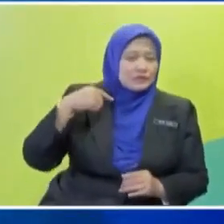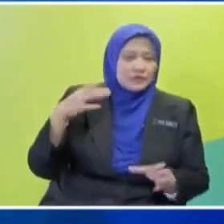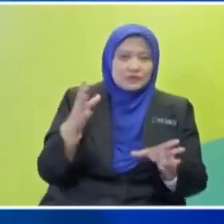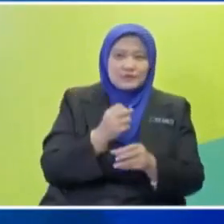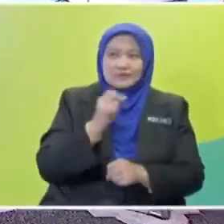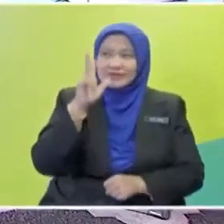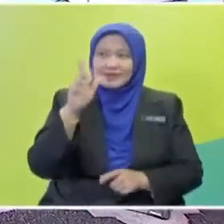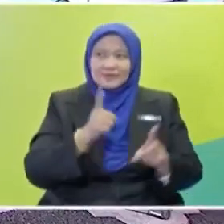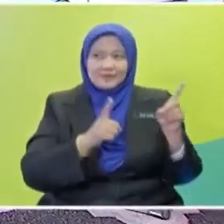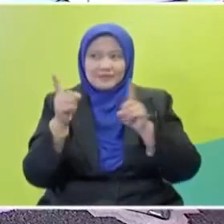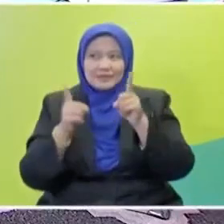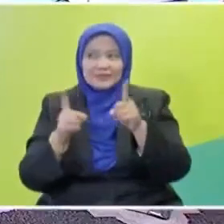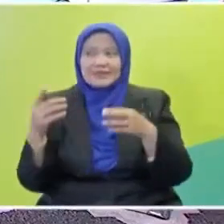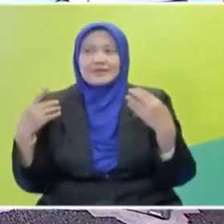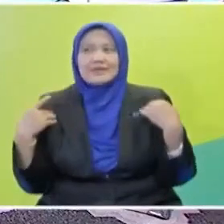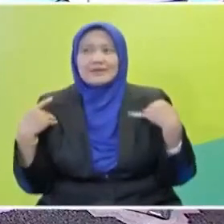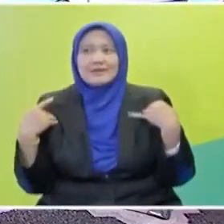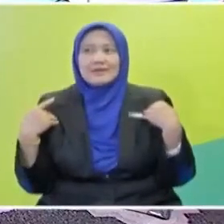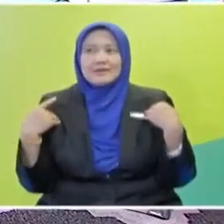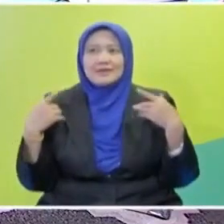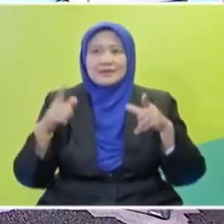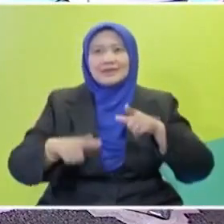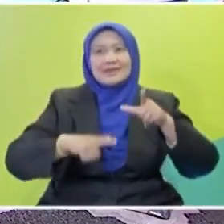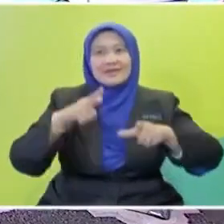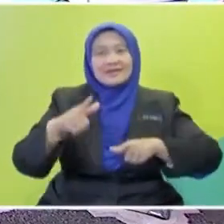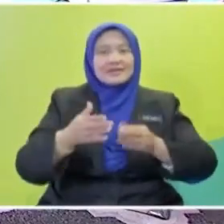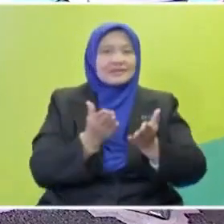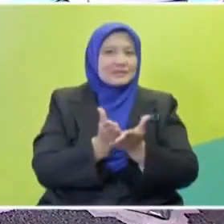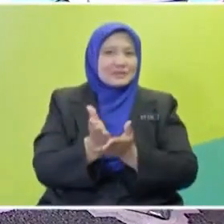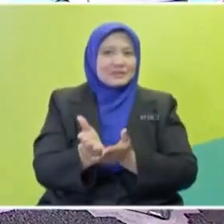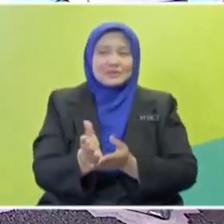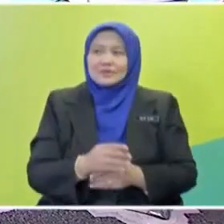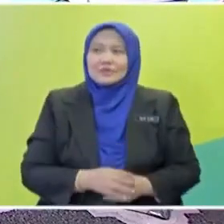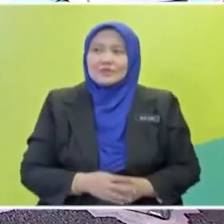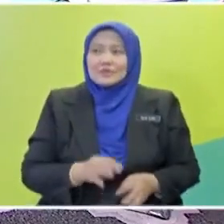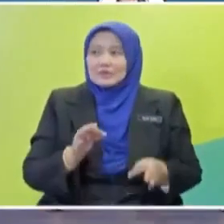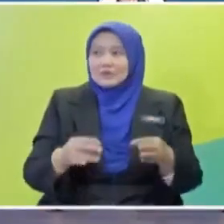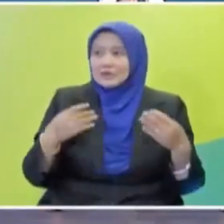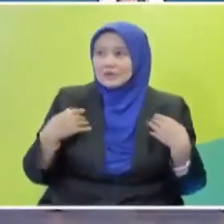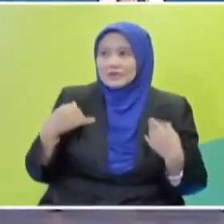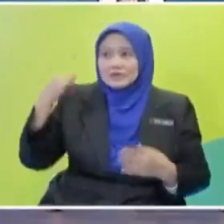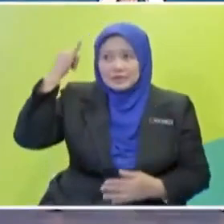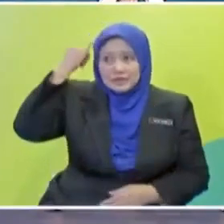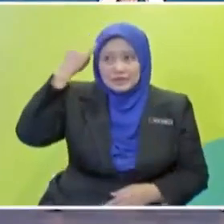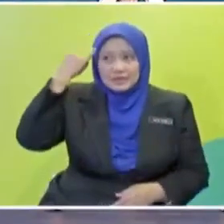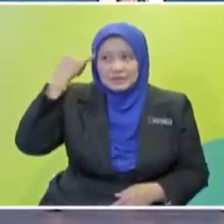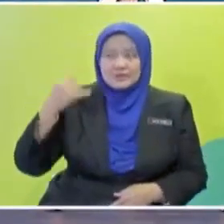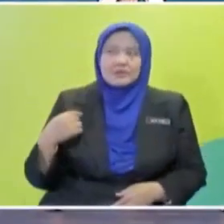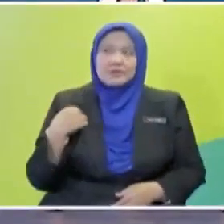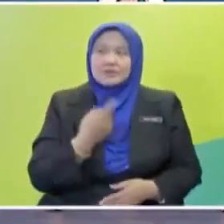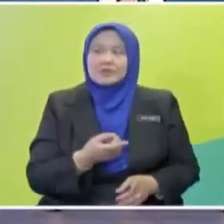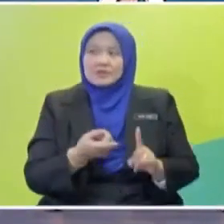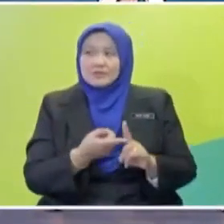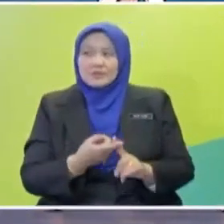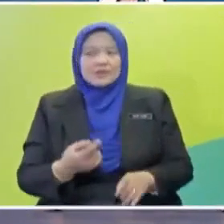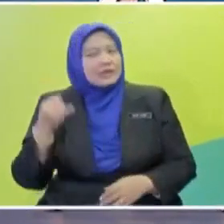ada langkah yang seterusnya. Langkah yang seterusnya apa? Sebab lakaran, okay, bila kita idea, sebenarnya banyak idea Syafiqah. Jadi daripada idea yang